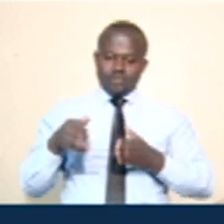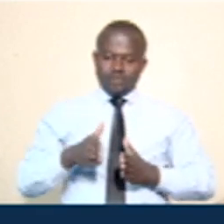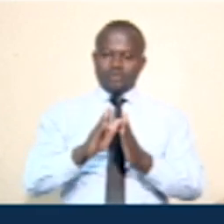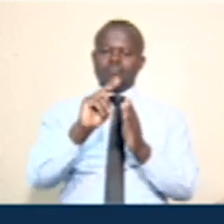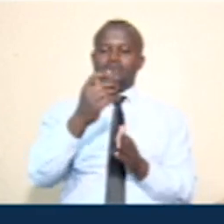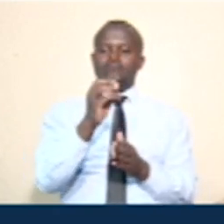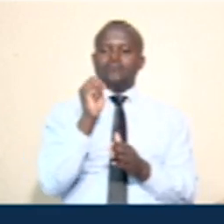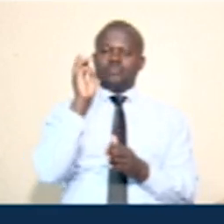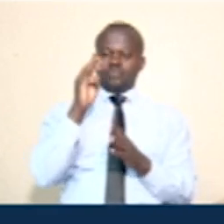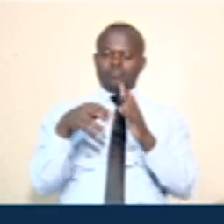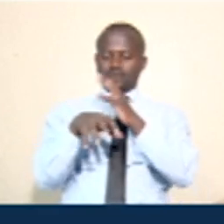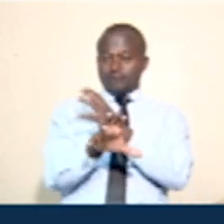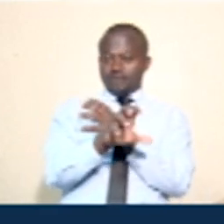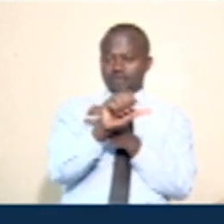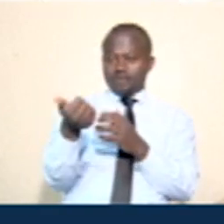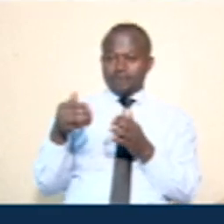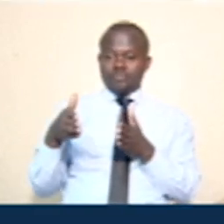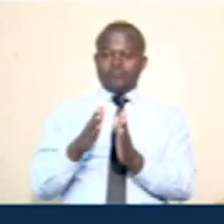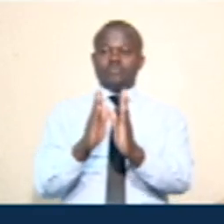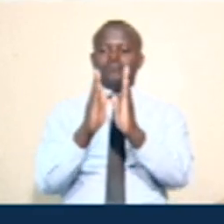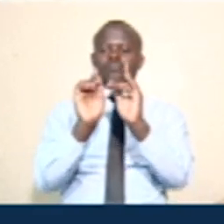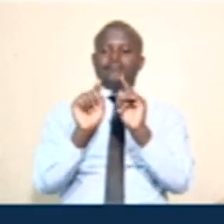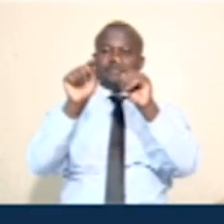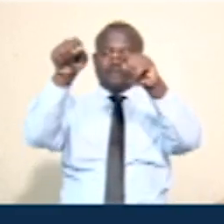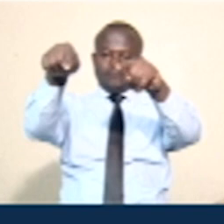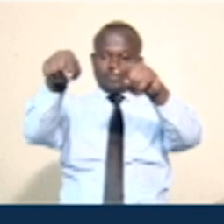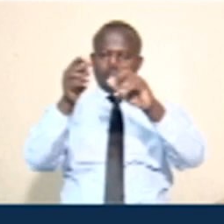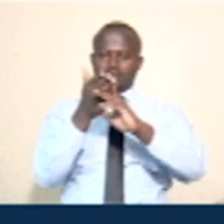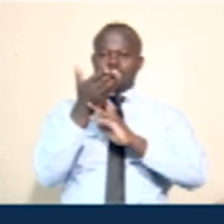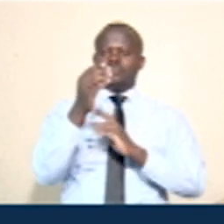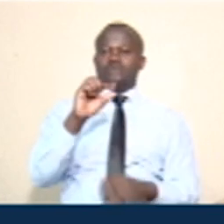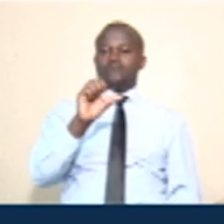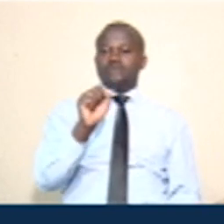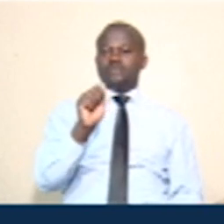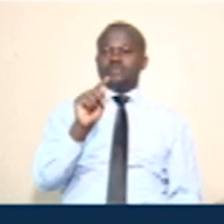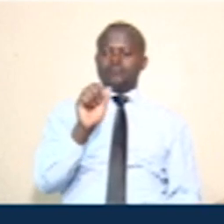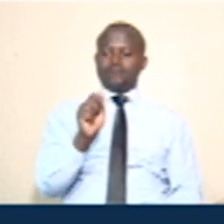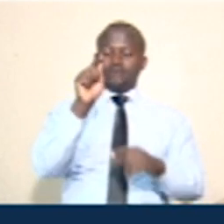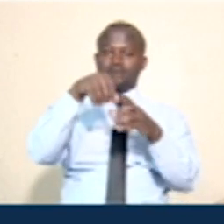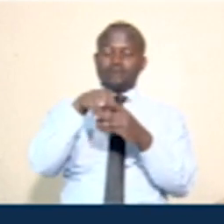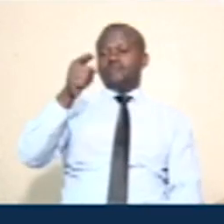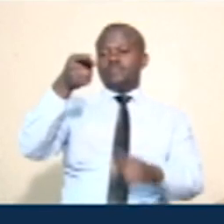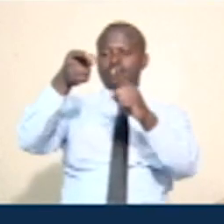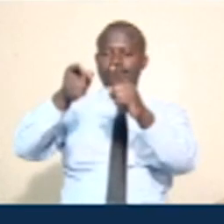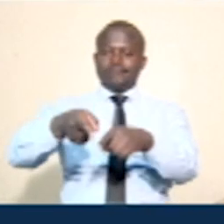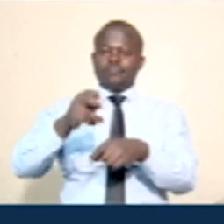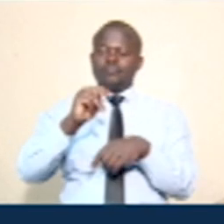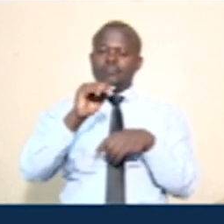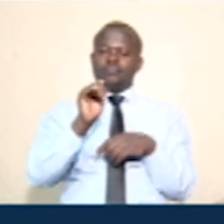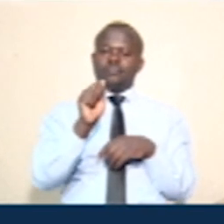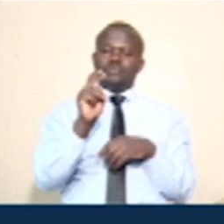Ngoma uzashamikiraho undi muhanda ugana unyura mu Gisaka mirenge ukambuka mu Bugesera ugahimbuka